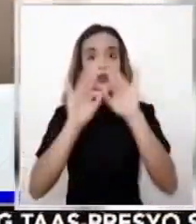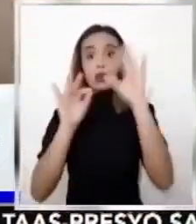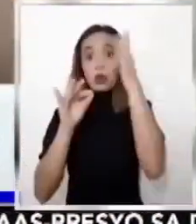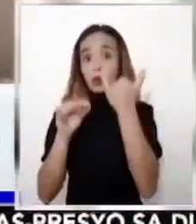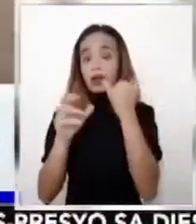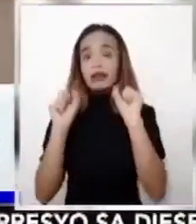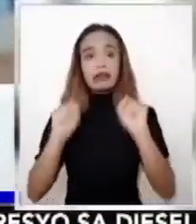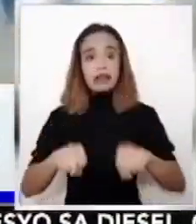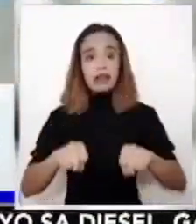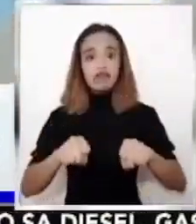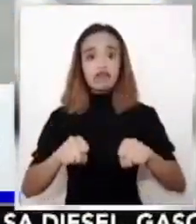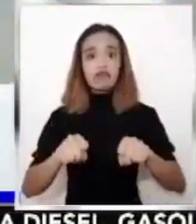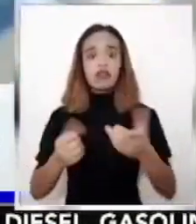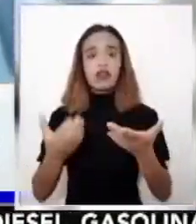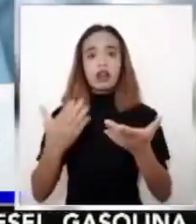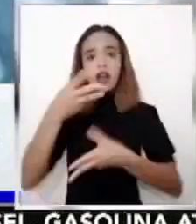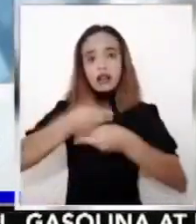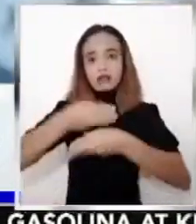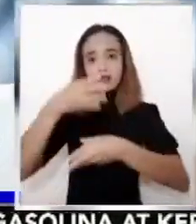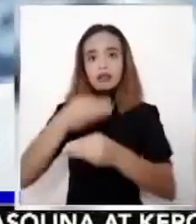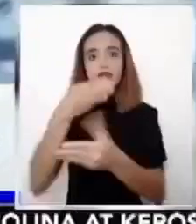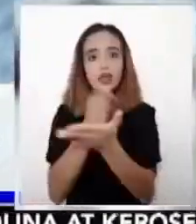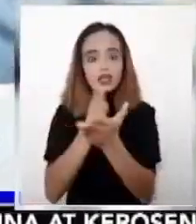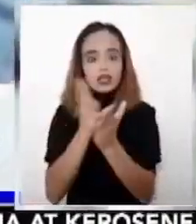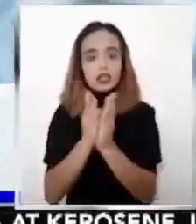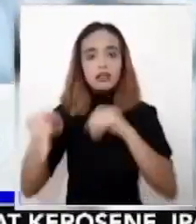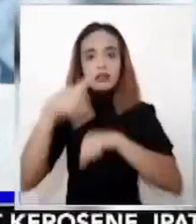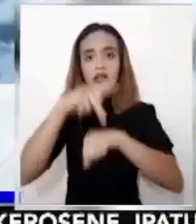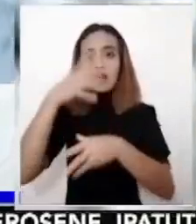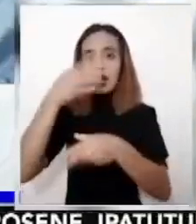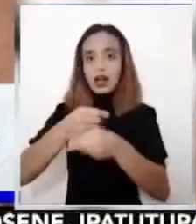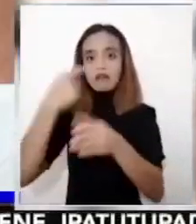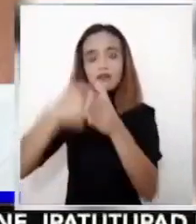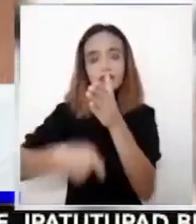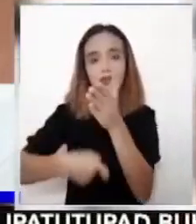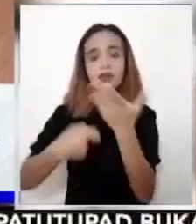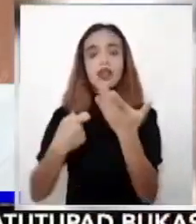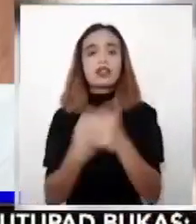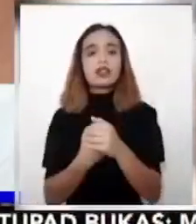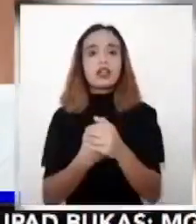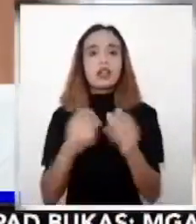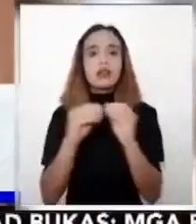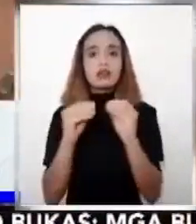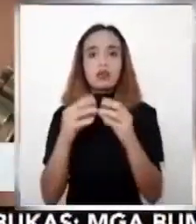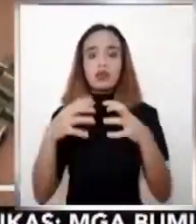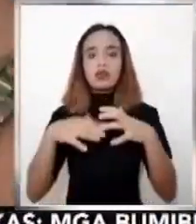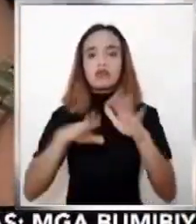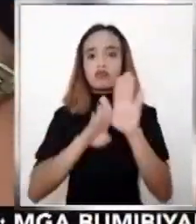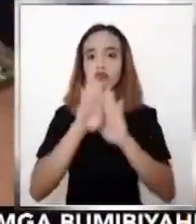bansa, karagdagang kita sa buwis, nagpapaunlad ng infrastruktura at nakakalikha ng mga trabaho.